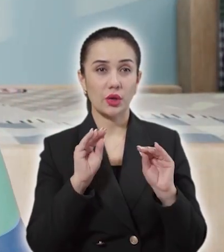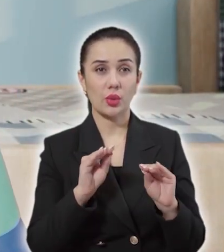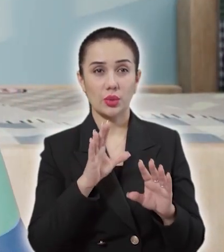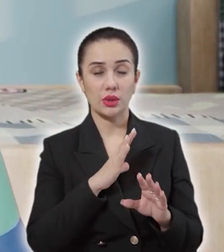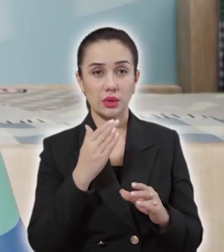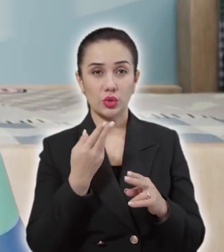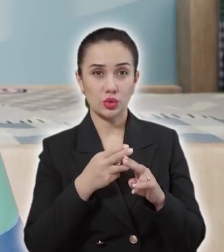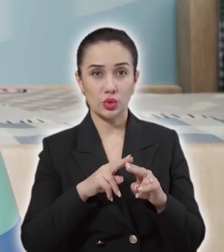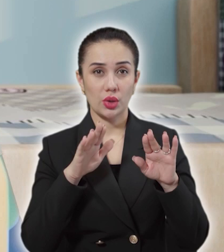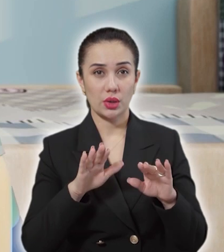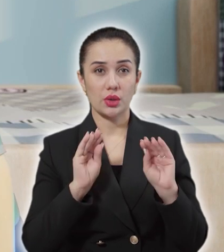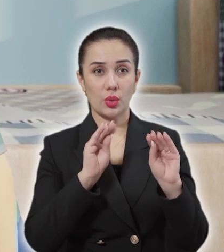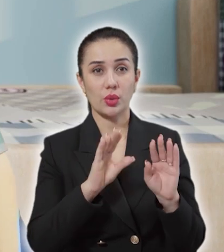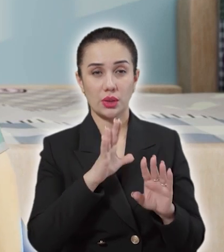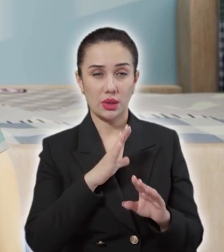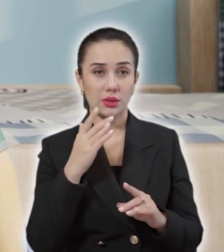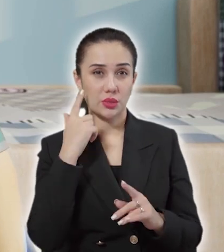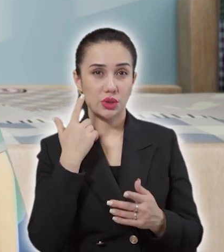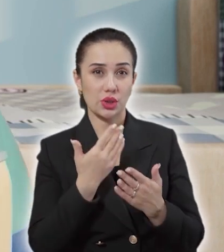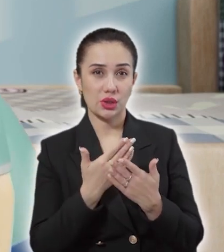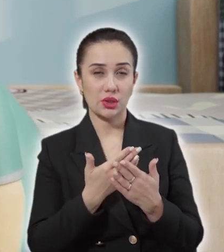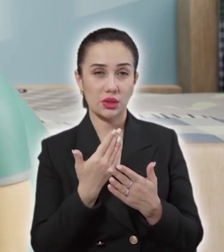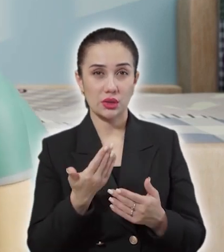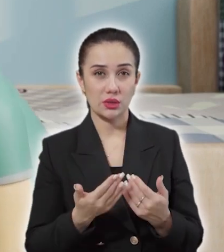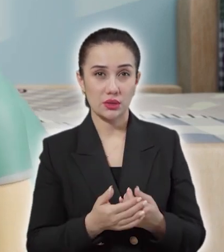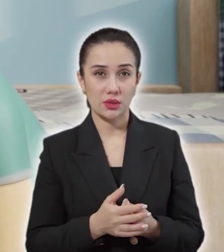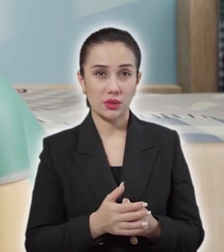Qayerga qo'ygan edim, ha? Shu yerga qo'ygan edim shekilli.